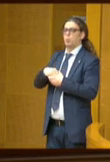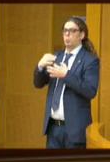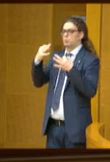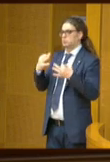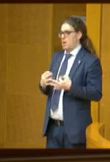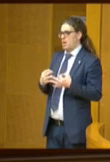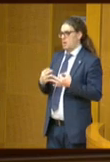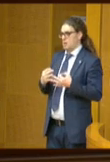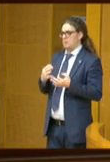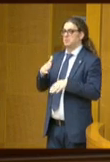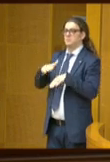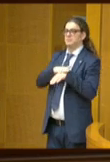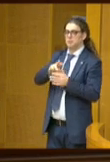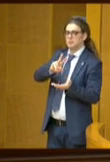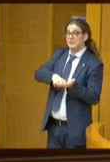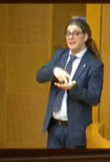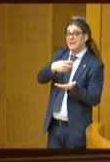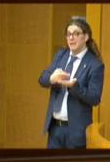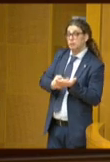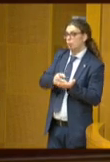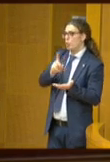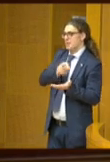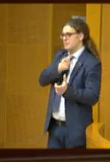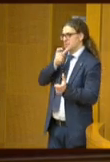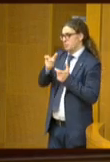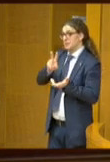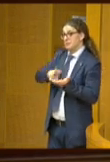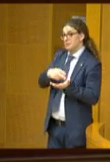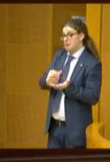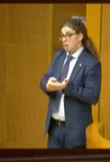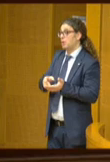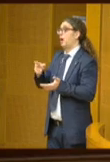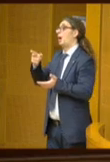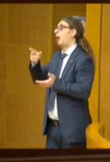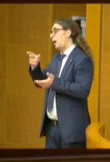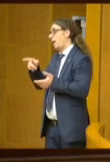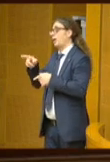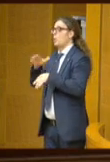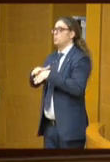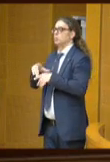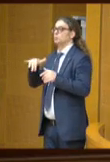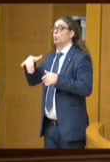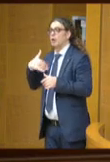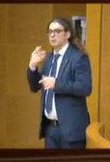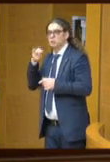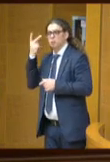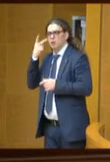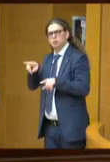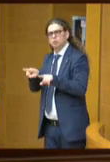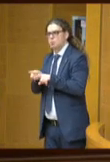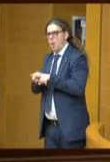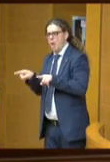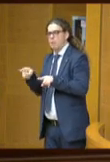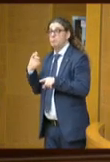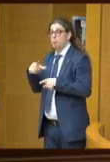esempio la scuola di Cossato a Biella, che è una realtà completamente inclusiva.